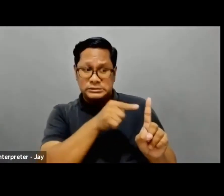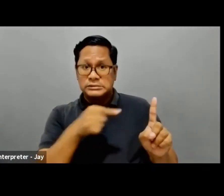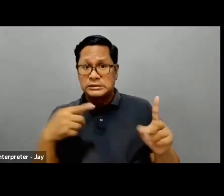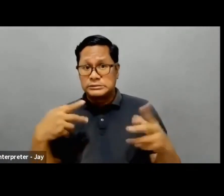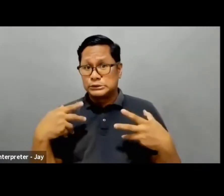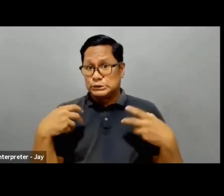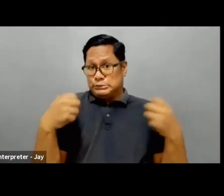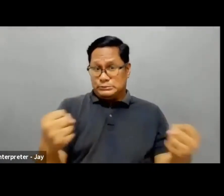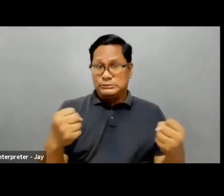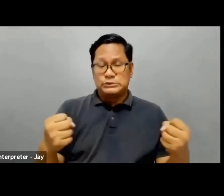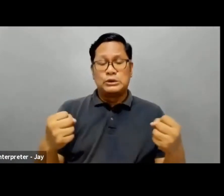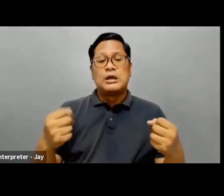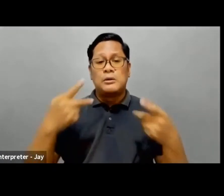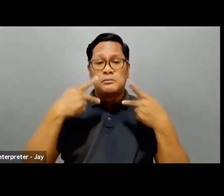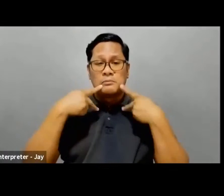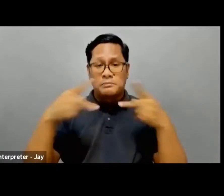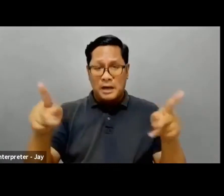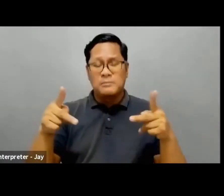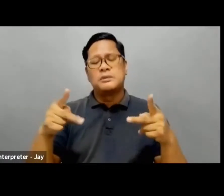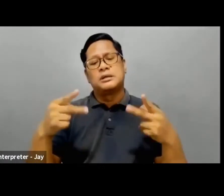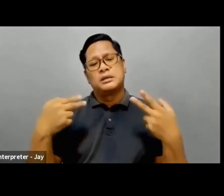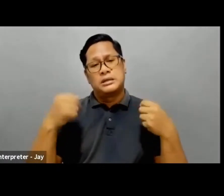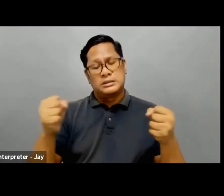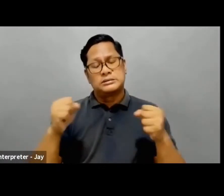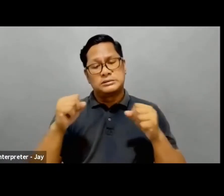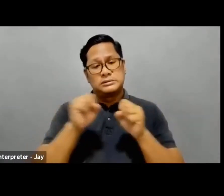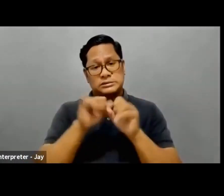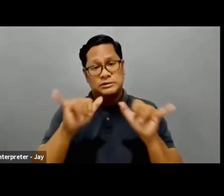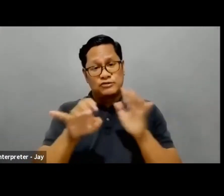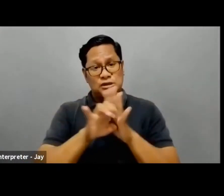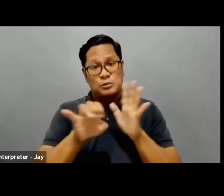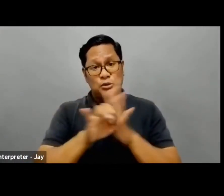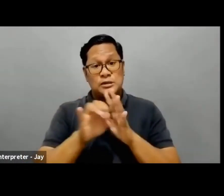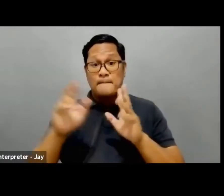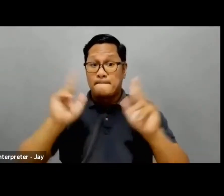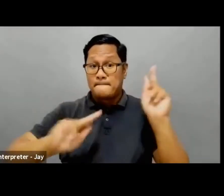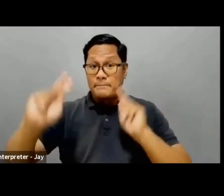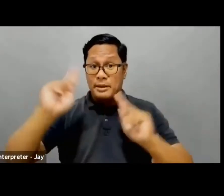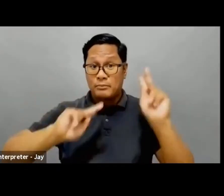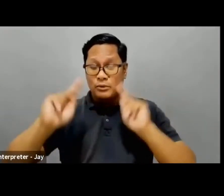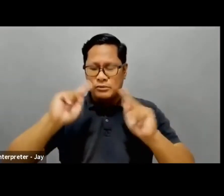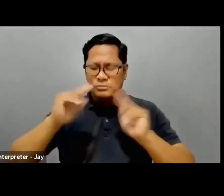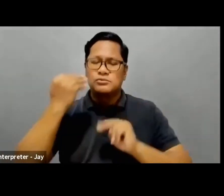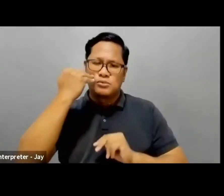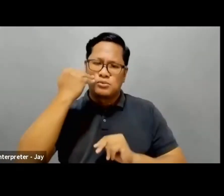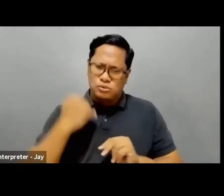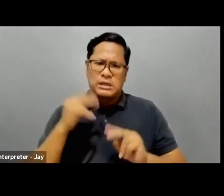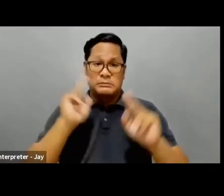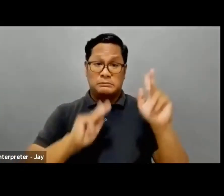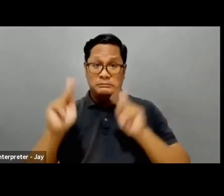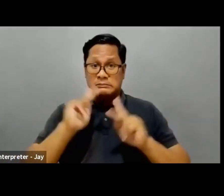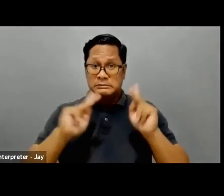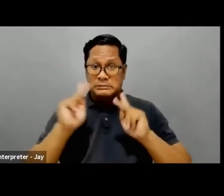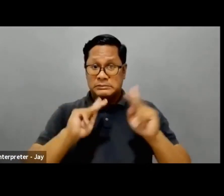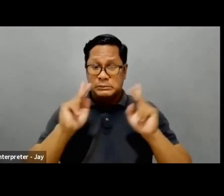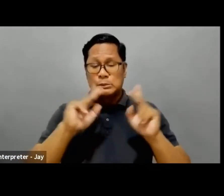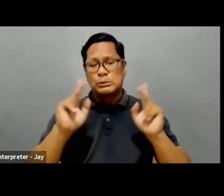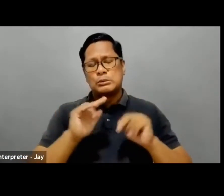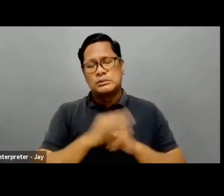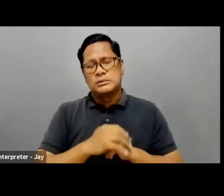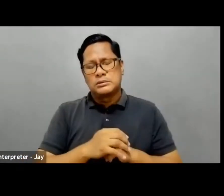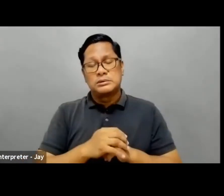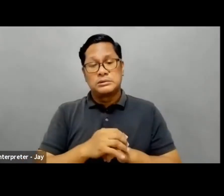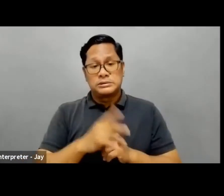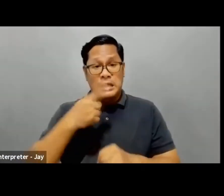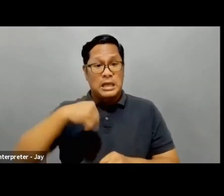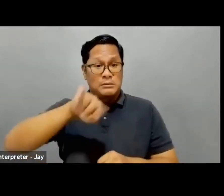health system kasi in terms of manpower po, kulang na kulang din tayo. Sa amin po,